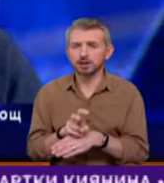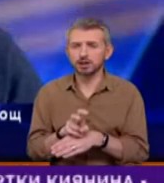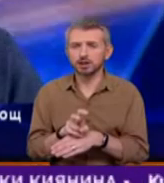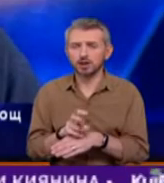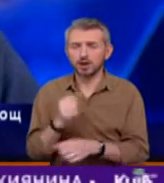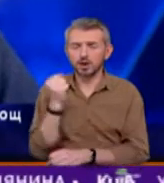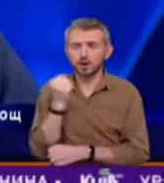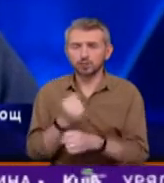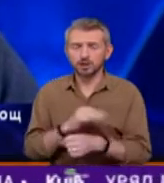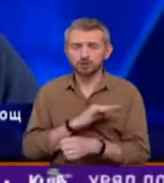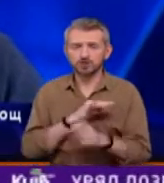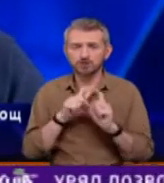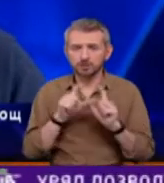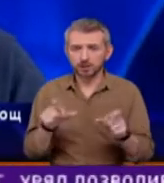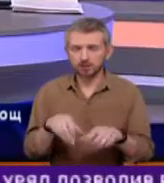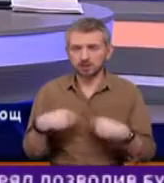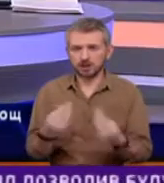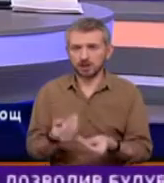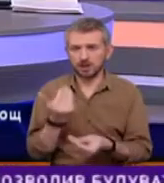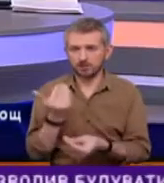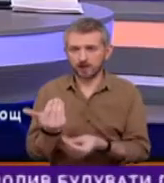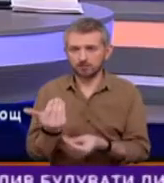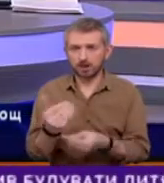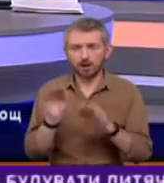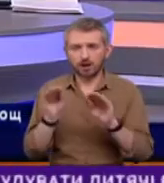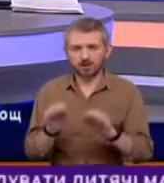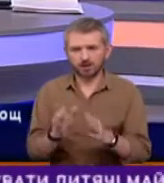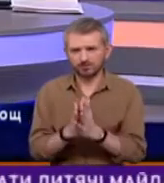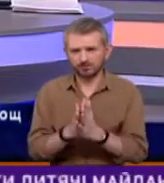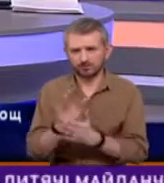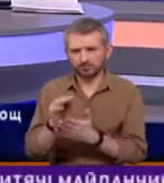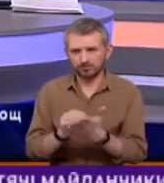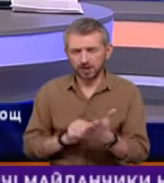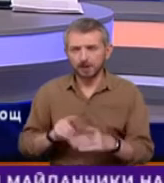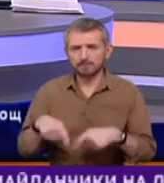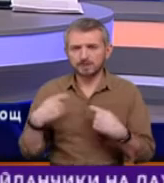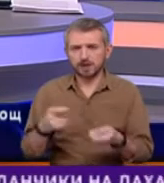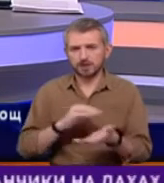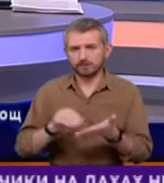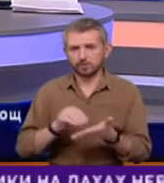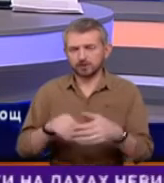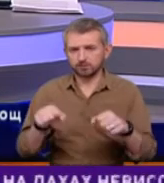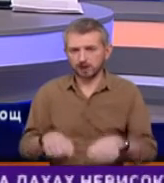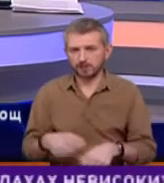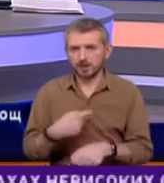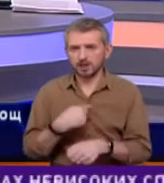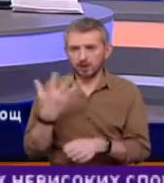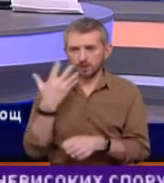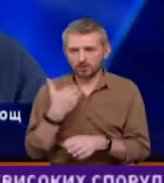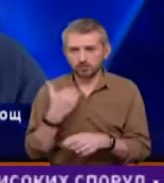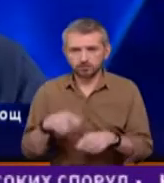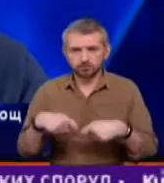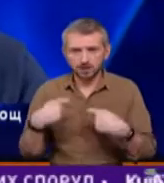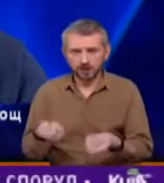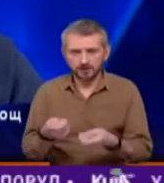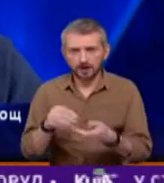приходить робітник юридичного департаменту і дає вам анкету заповнити передачу авторських прав. Як, коли передаються авторські права, можна